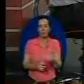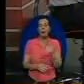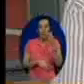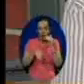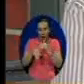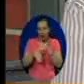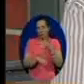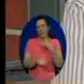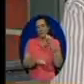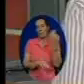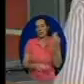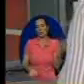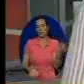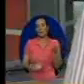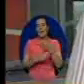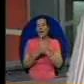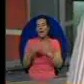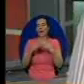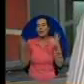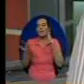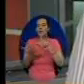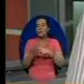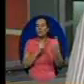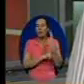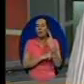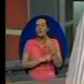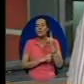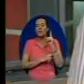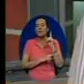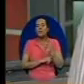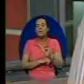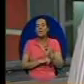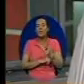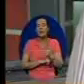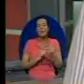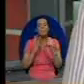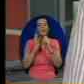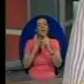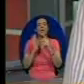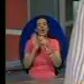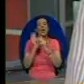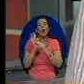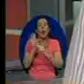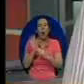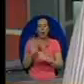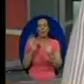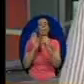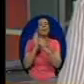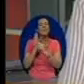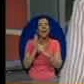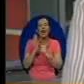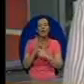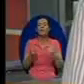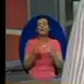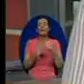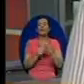הערתך היא מצוינת. לדעתי חלק גדול מזכויות הצרכנים צריכים להיות בקודים וולונטריים, בתקנונים של החברות, כדי